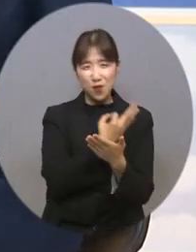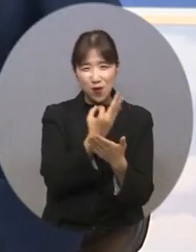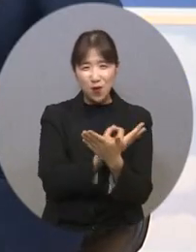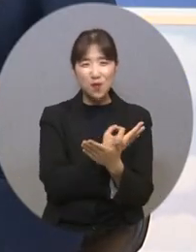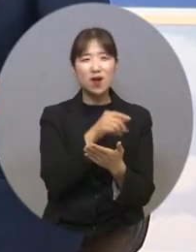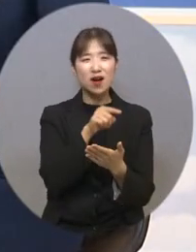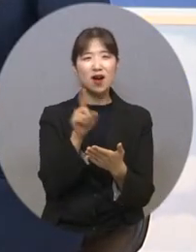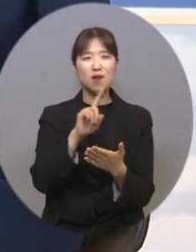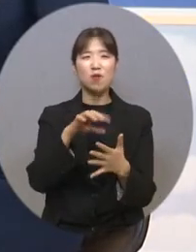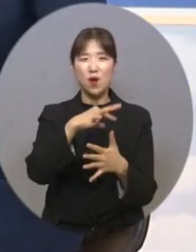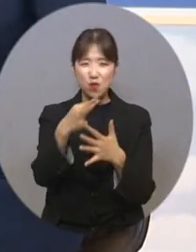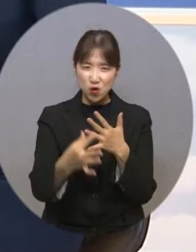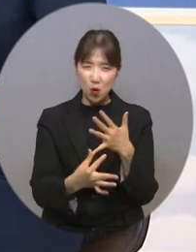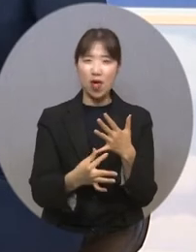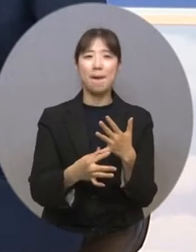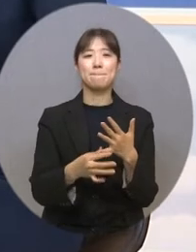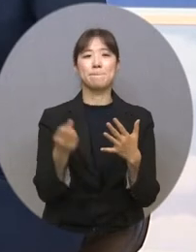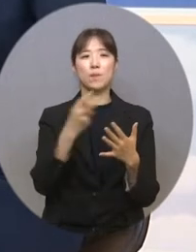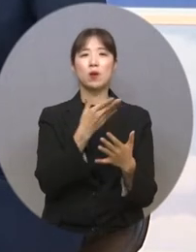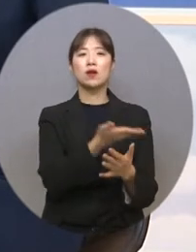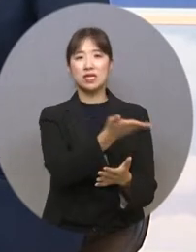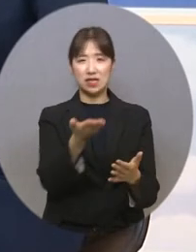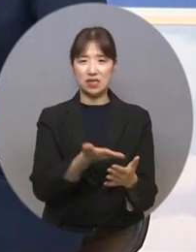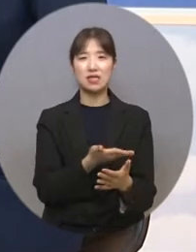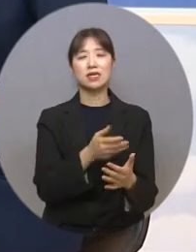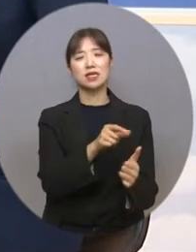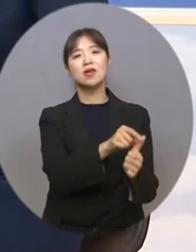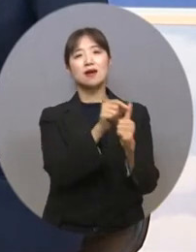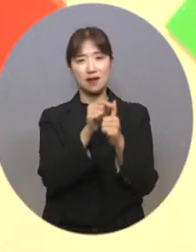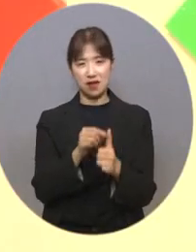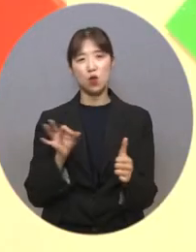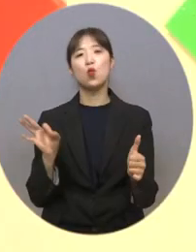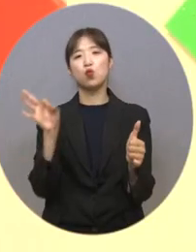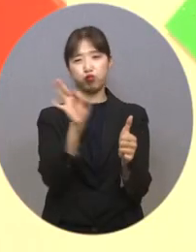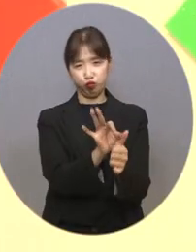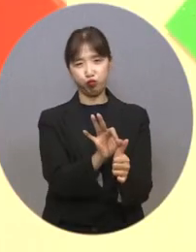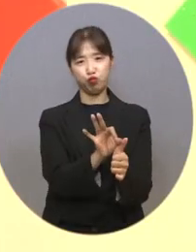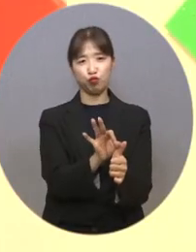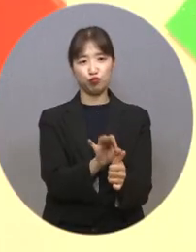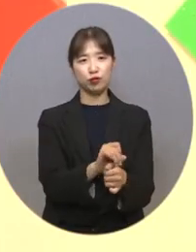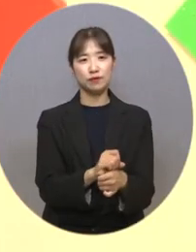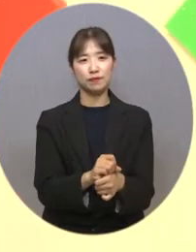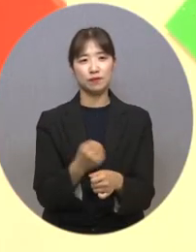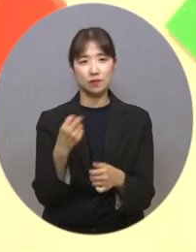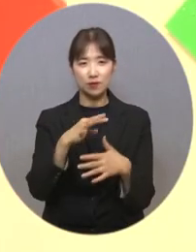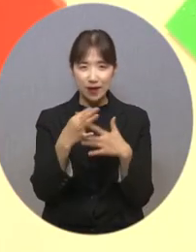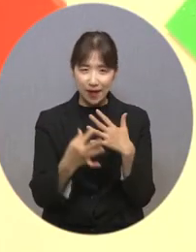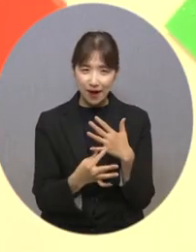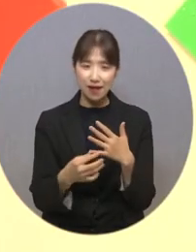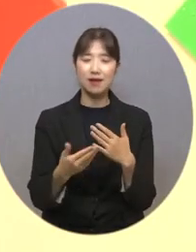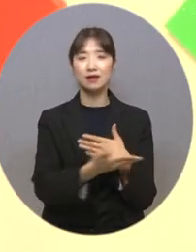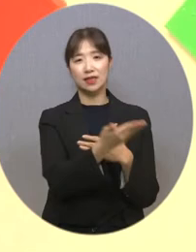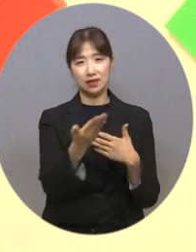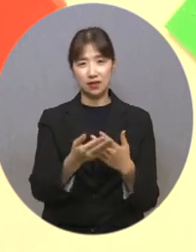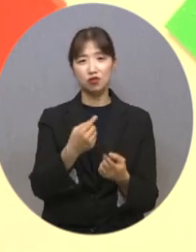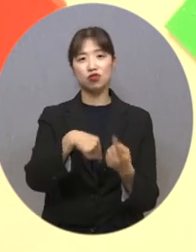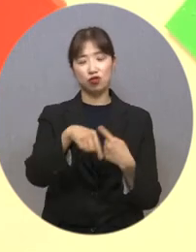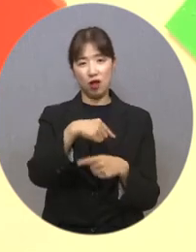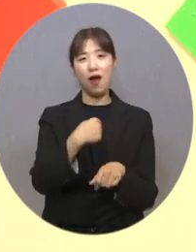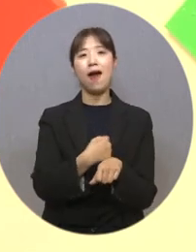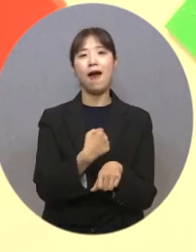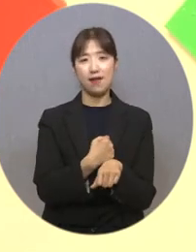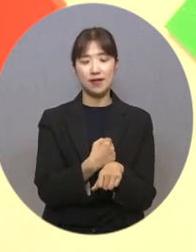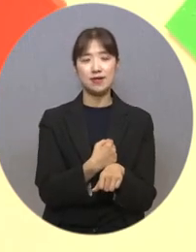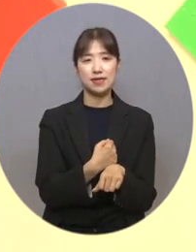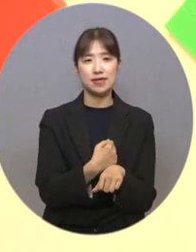이제 프로그램이나 그들을 고용하는데 하고 또 프로그램 또 그들이 운영하는